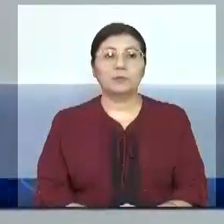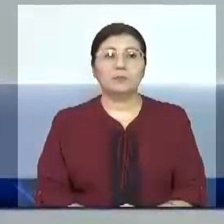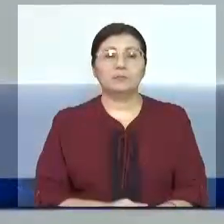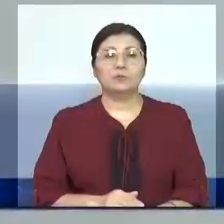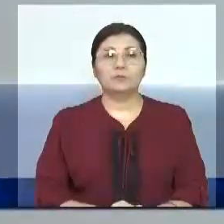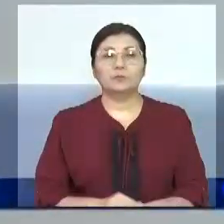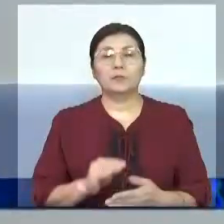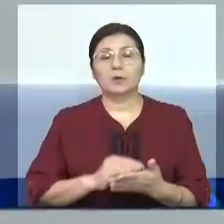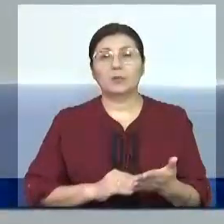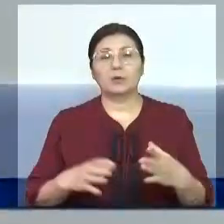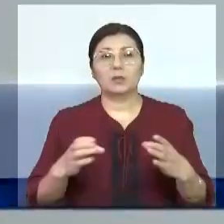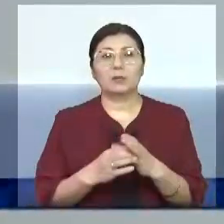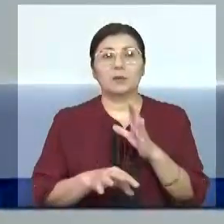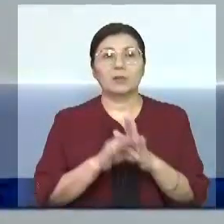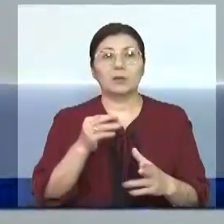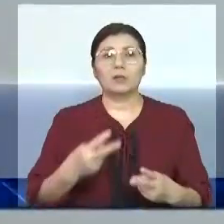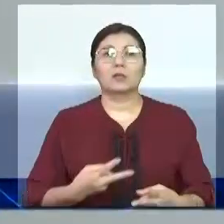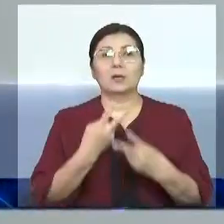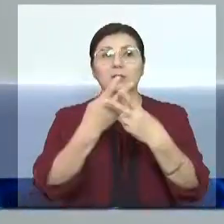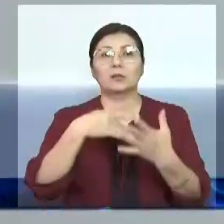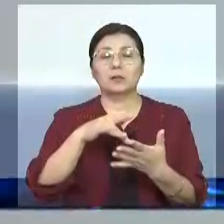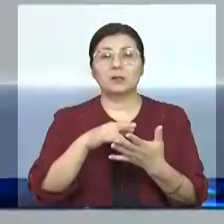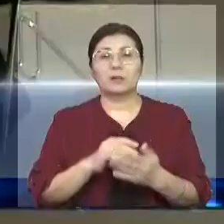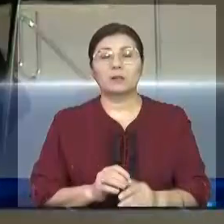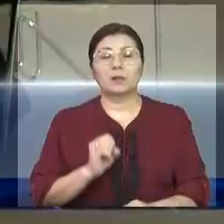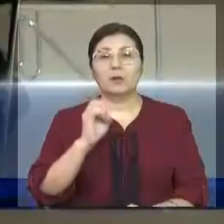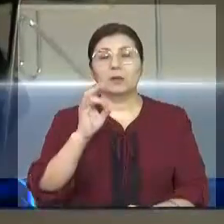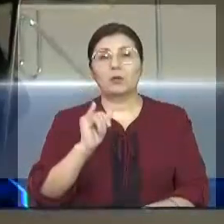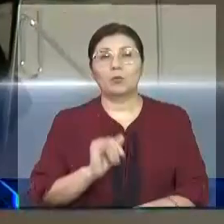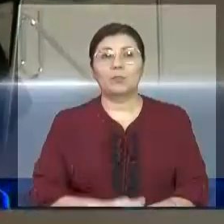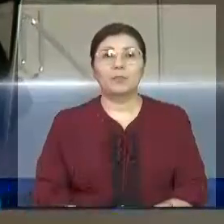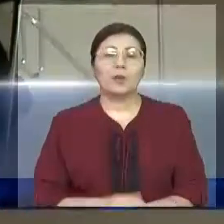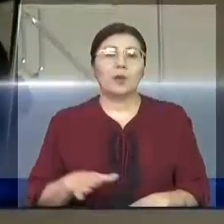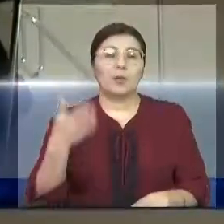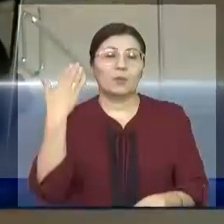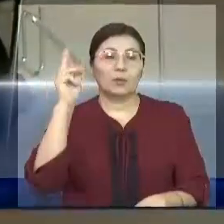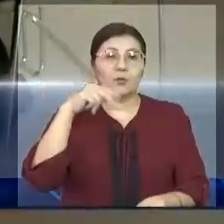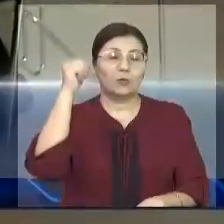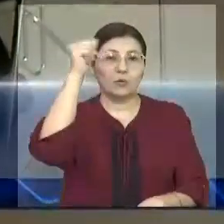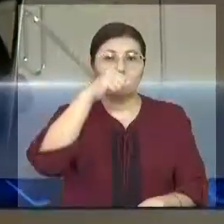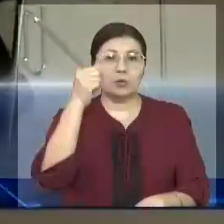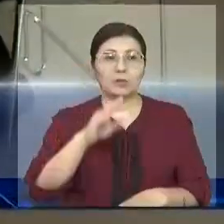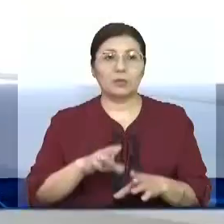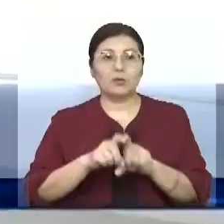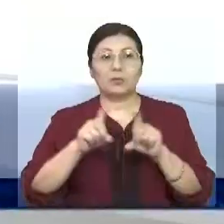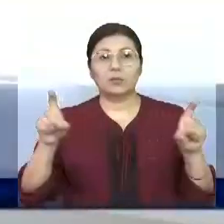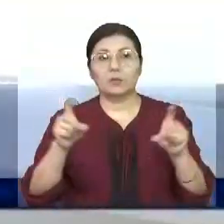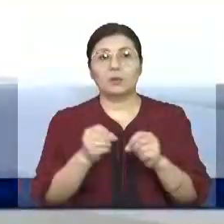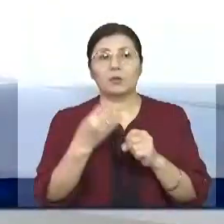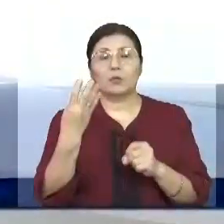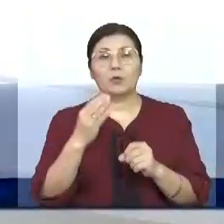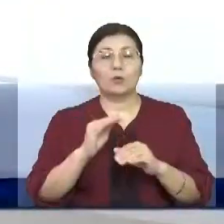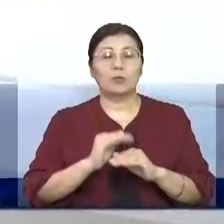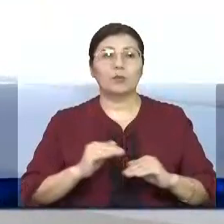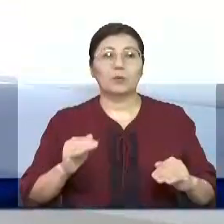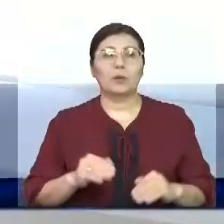саласын таңдап отырмын Астана қаласына, Еуразия ұлттық университетіне. Айта кетейік, былтырғы оқу жылында нақ осы білім ордасында 14 түлек алтын